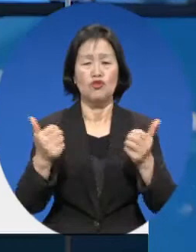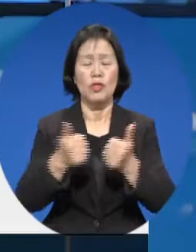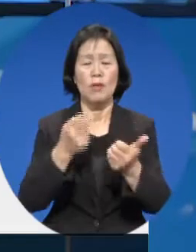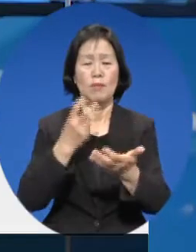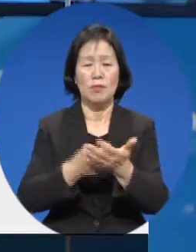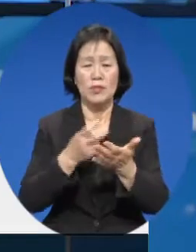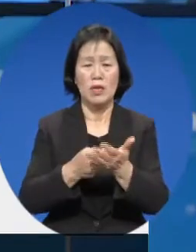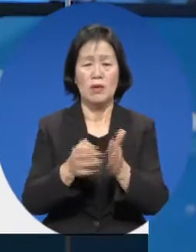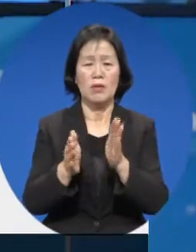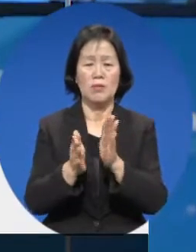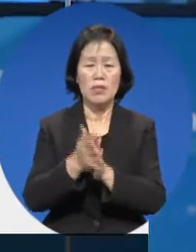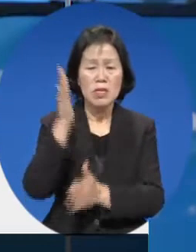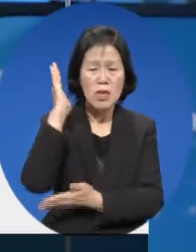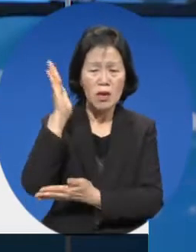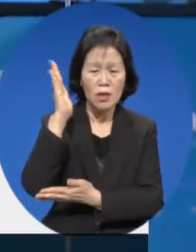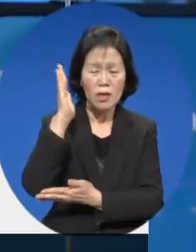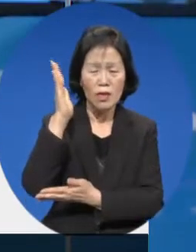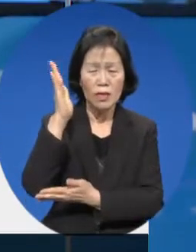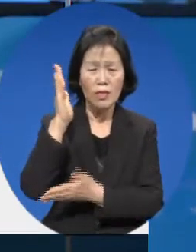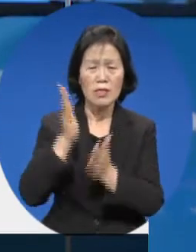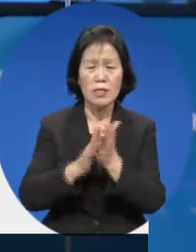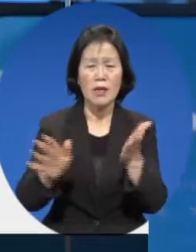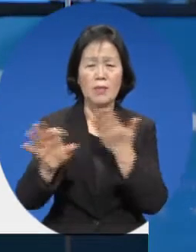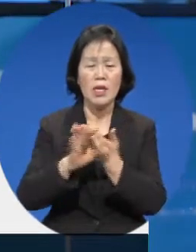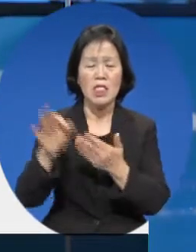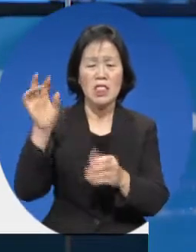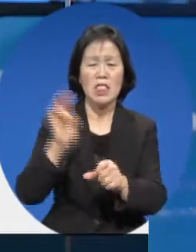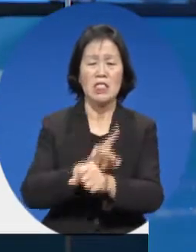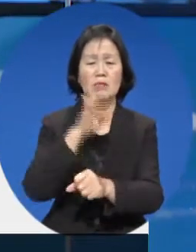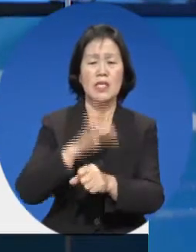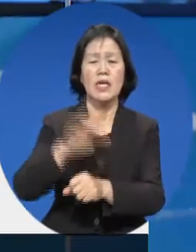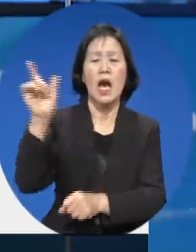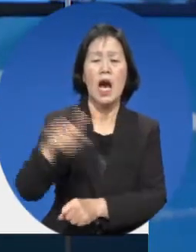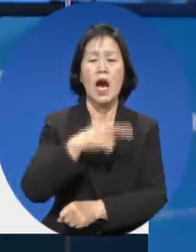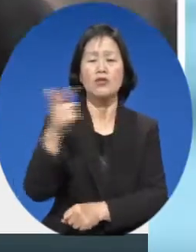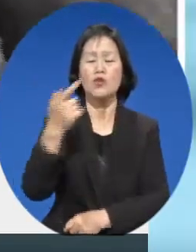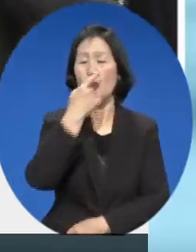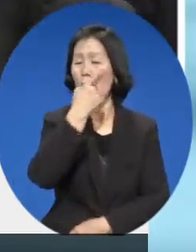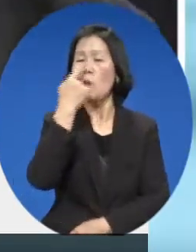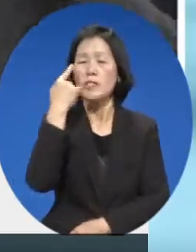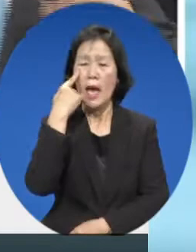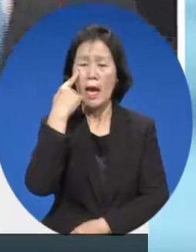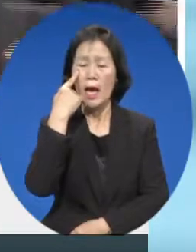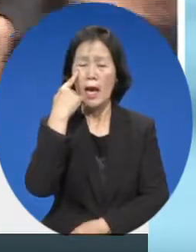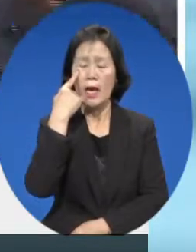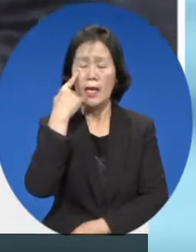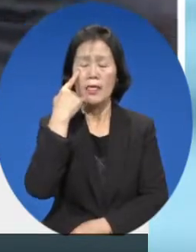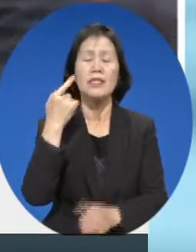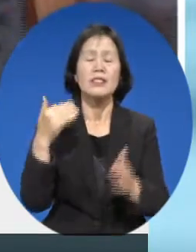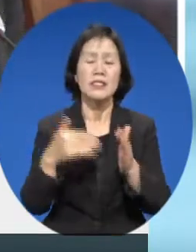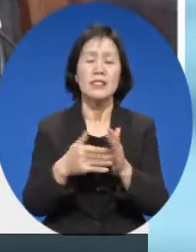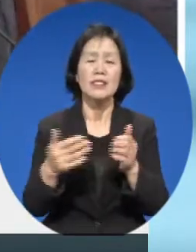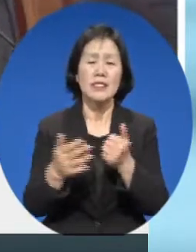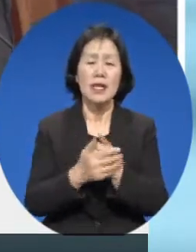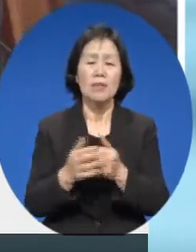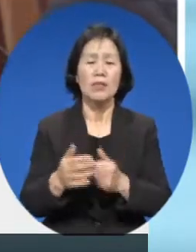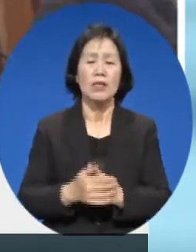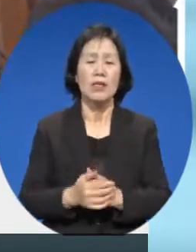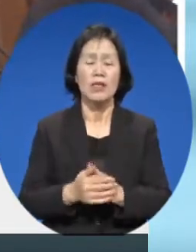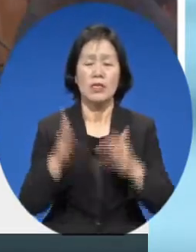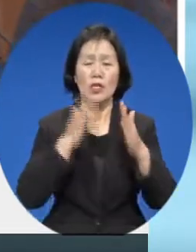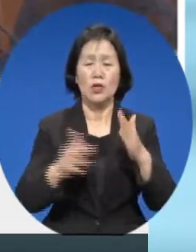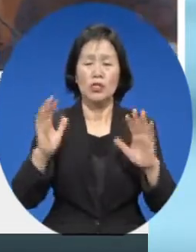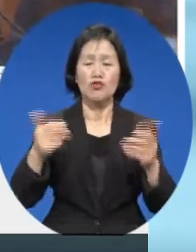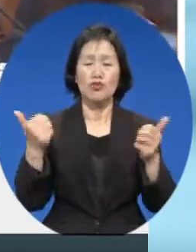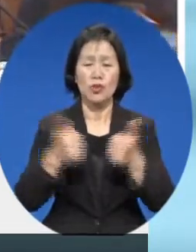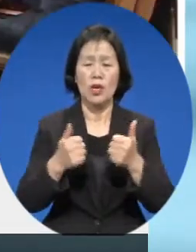시험이 되면 이런 필리버스터 시작이 되면 24시간은 보정이 때문에 근데 국회 회기가 아시다시피 정기국회 일정이 9일날